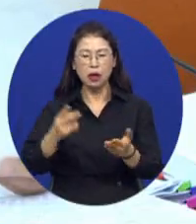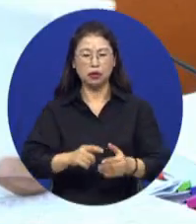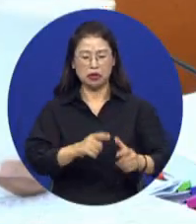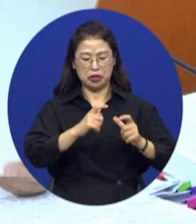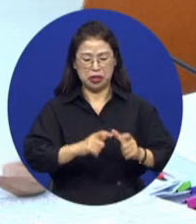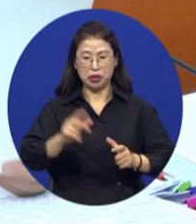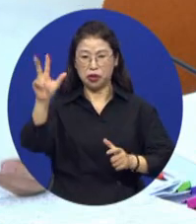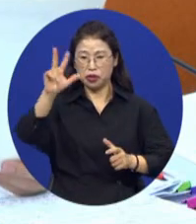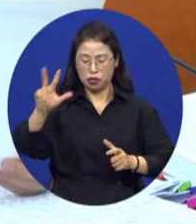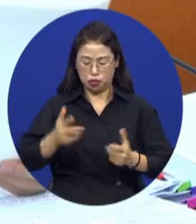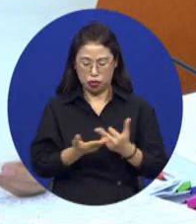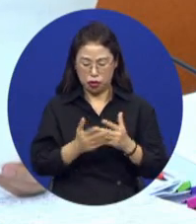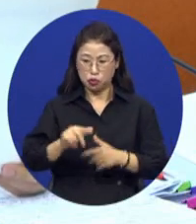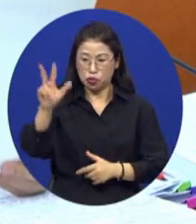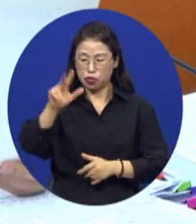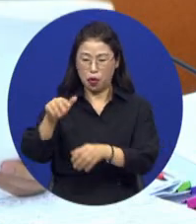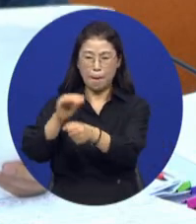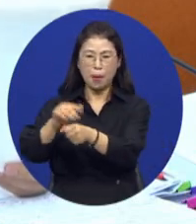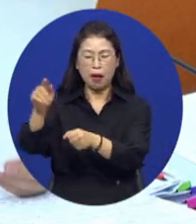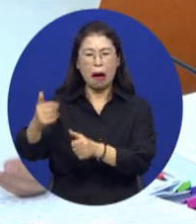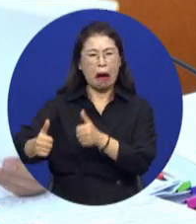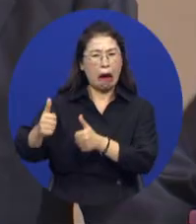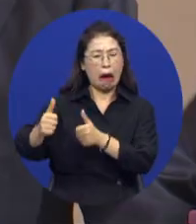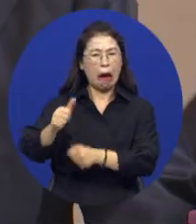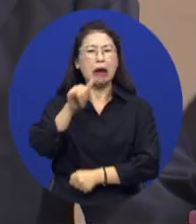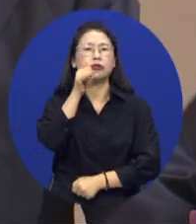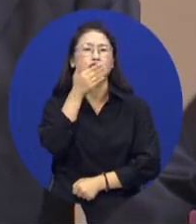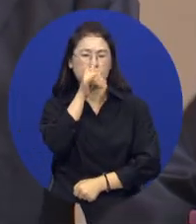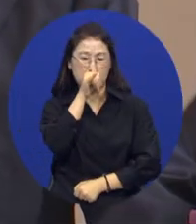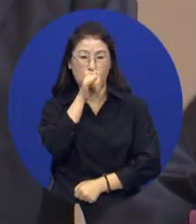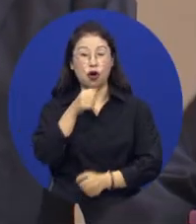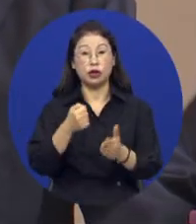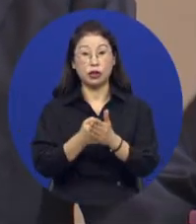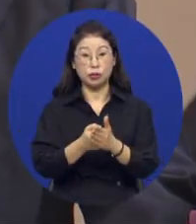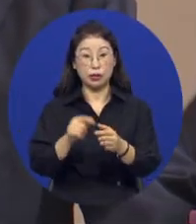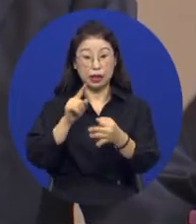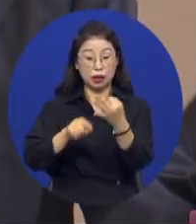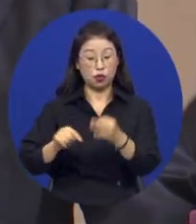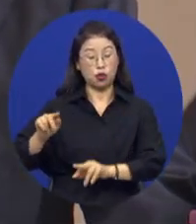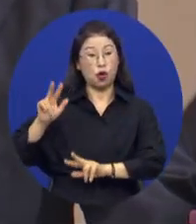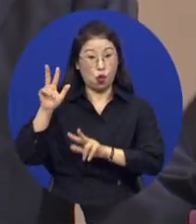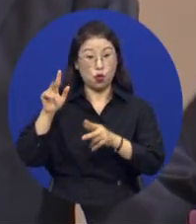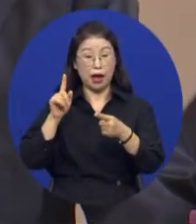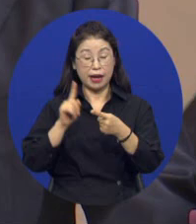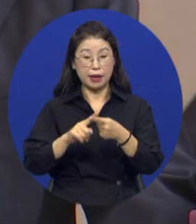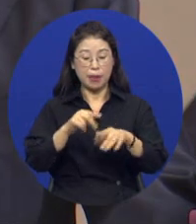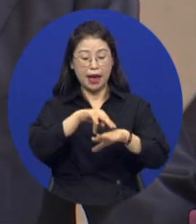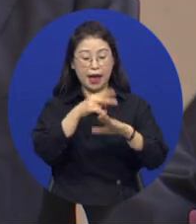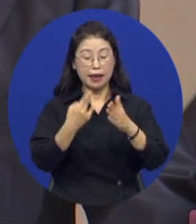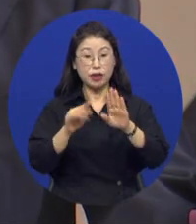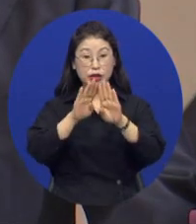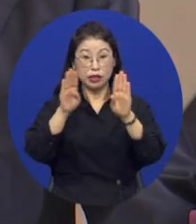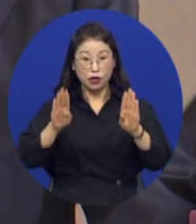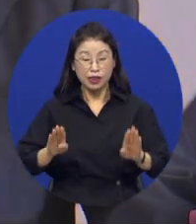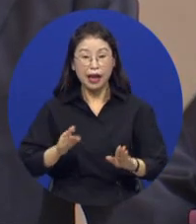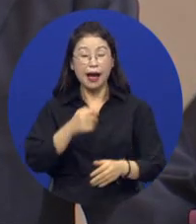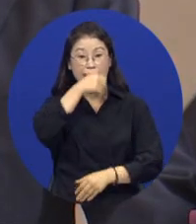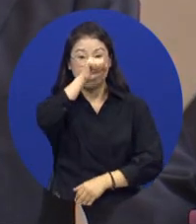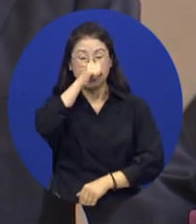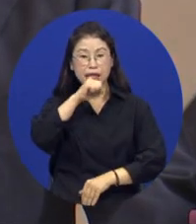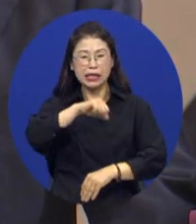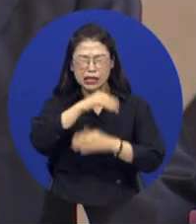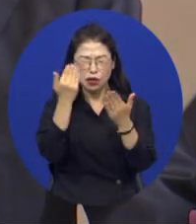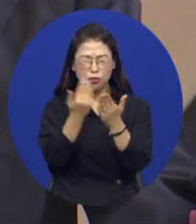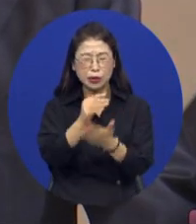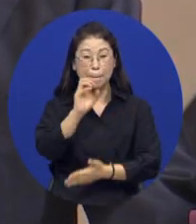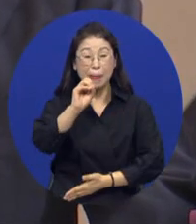간 유치 경쟁이 벌어질 우려가 큽니다. 이미 대통령 공약이었던 해녀의 전당 건립 사업 예산이